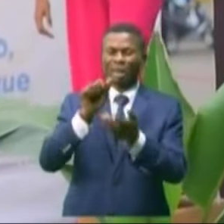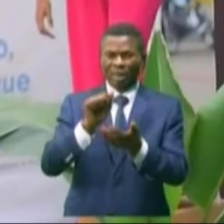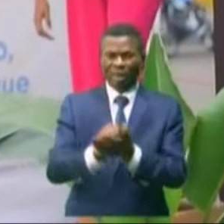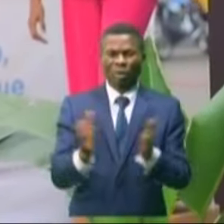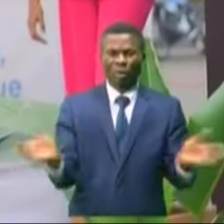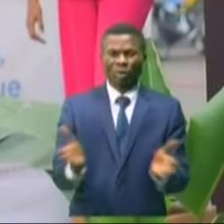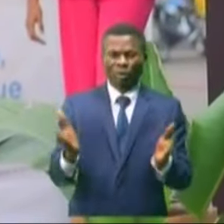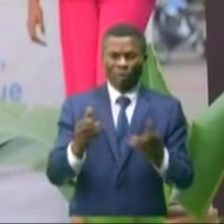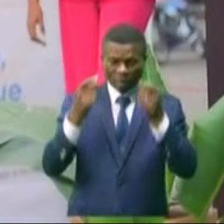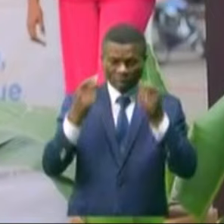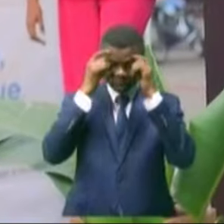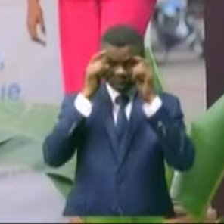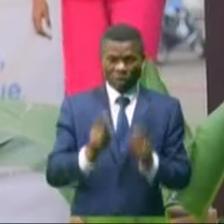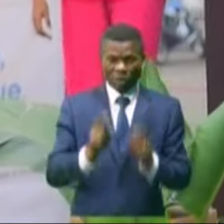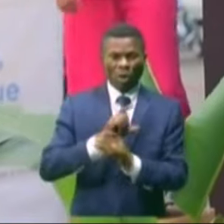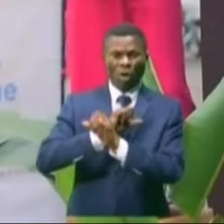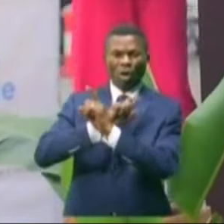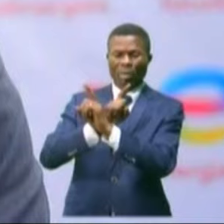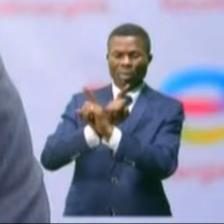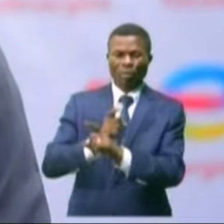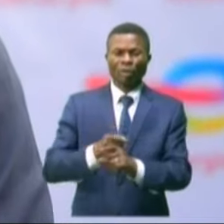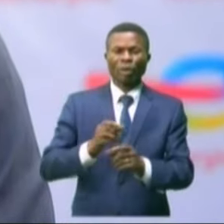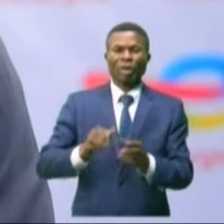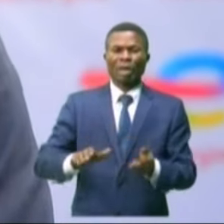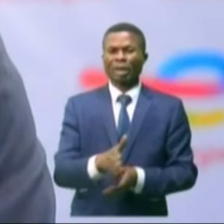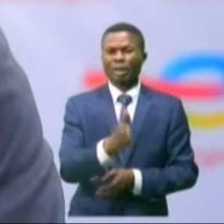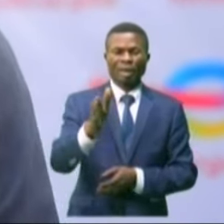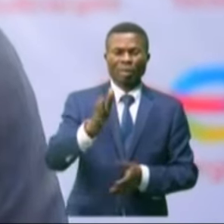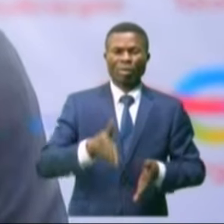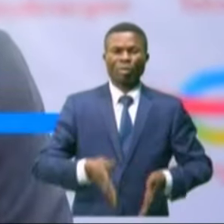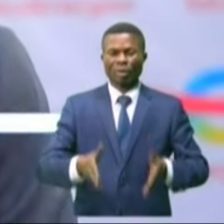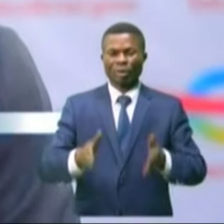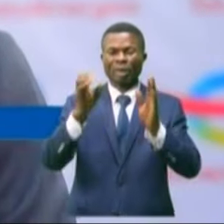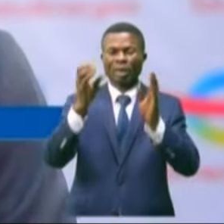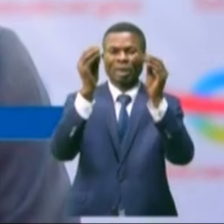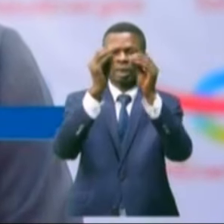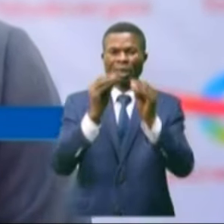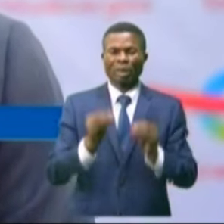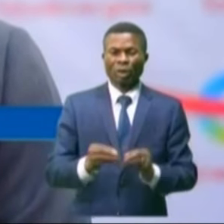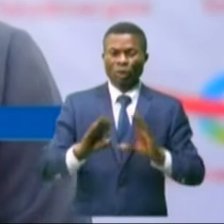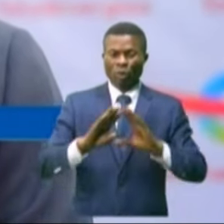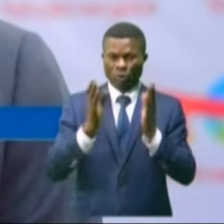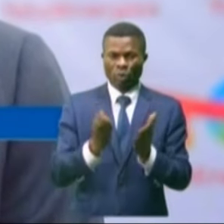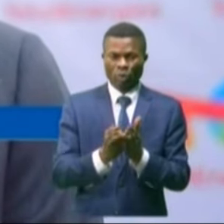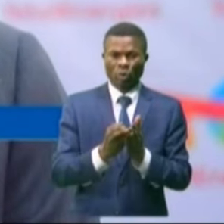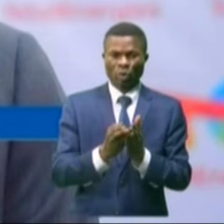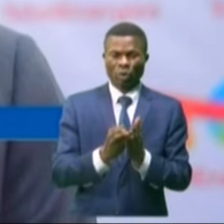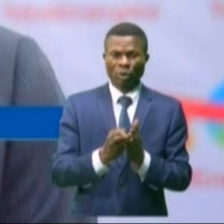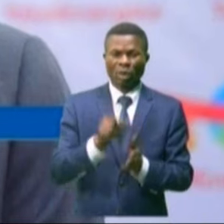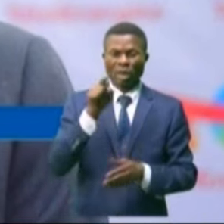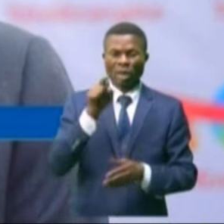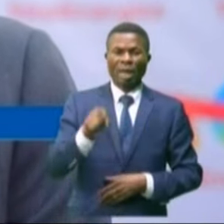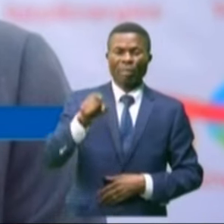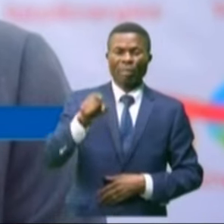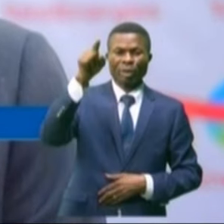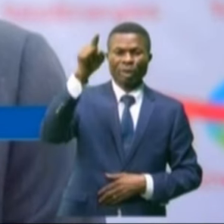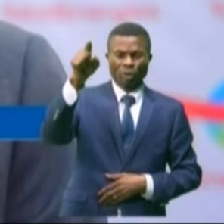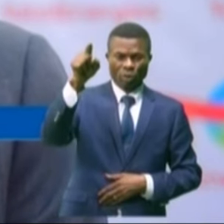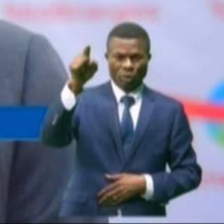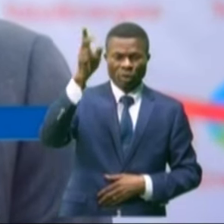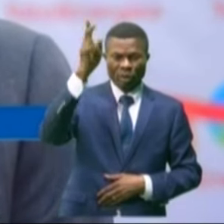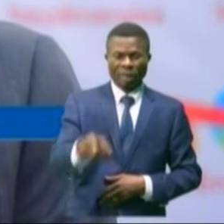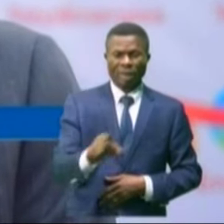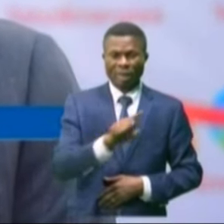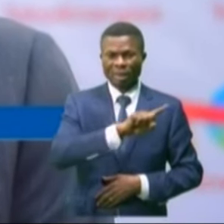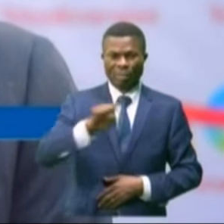renforcement de mesures de prévention routière. Les statistiques nous disent qu'il y a plus de 1 200